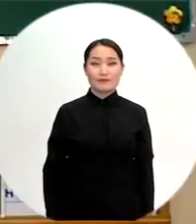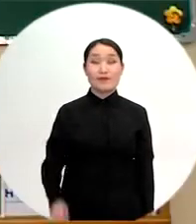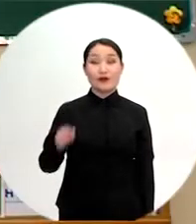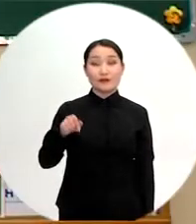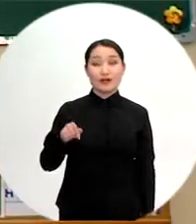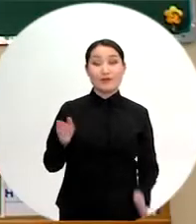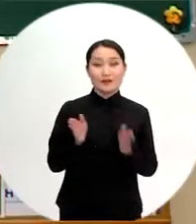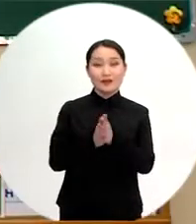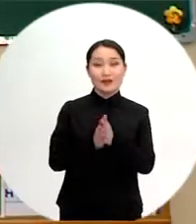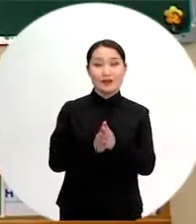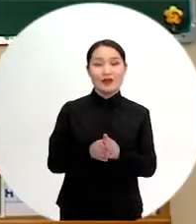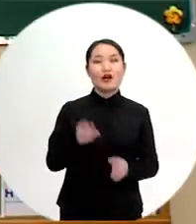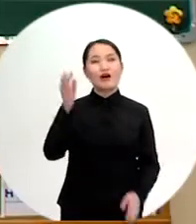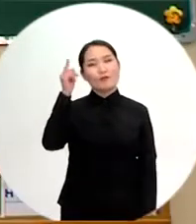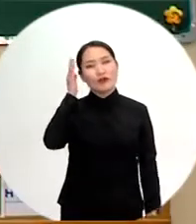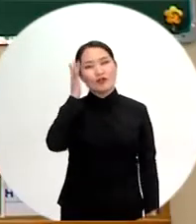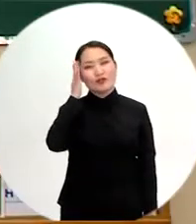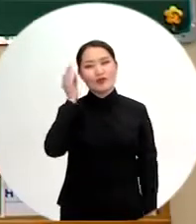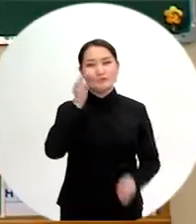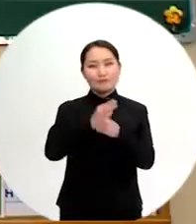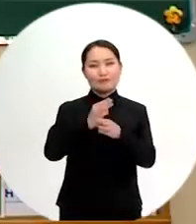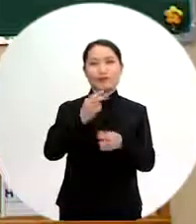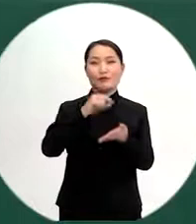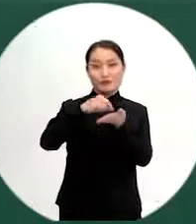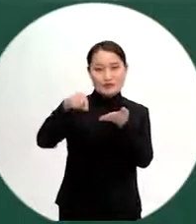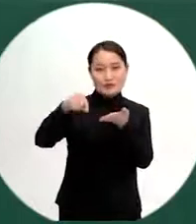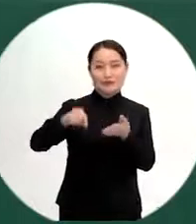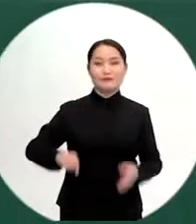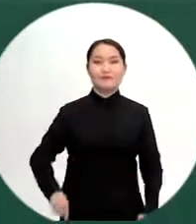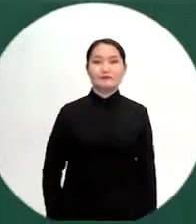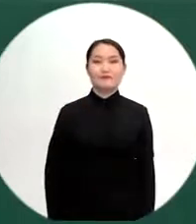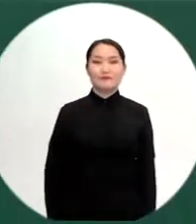Одоо бүгдээрээ бодлтыг хийж үзье.